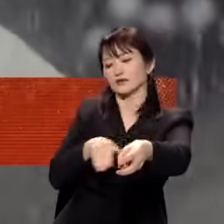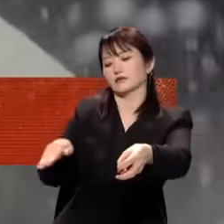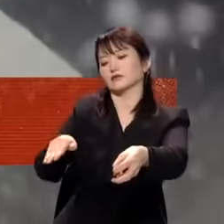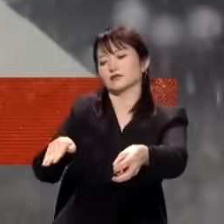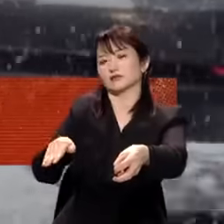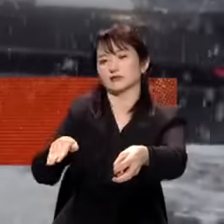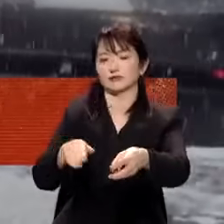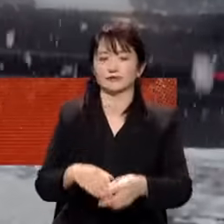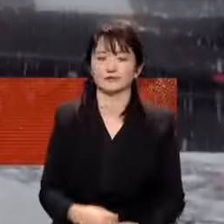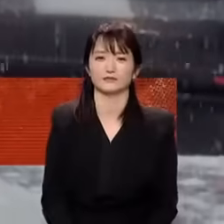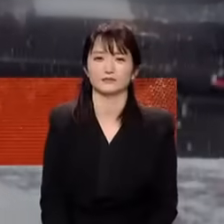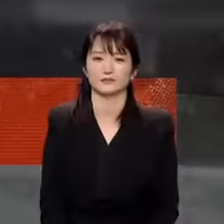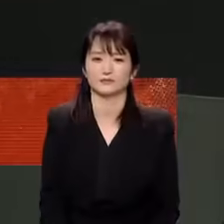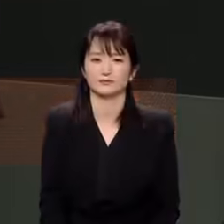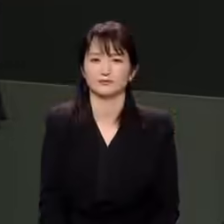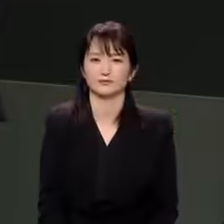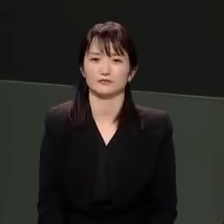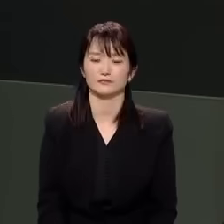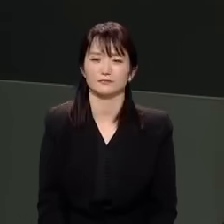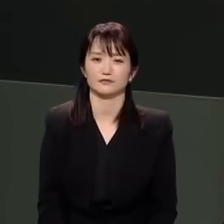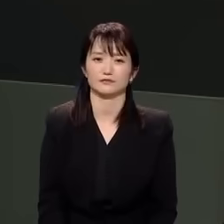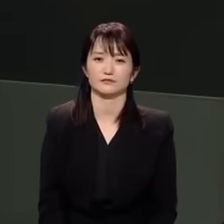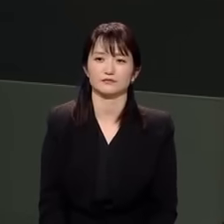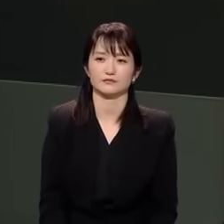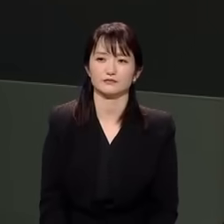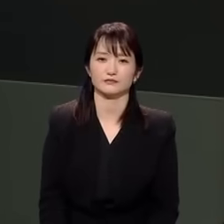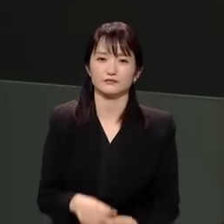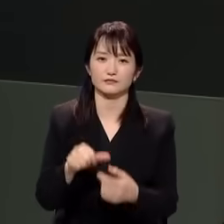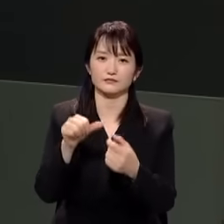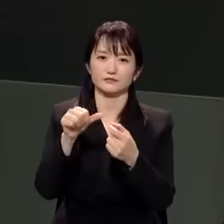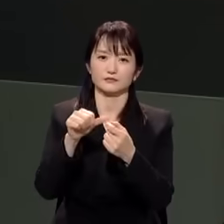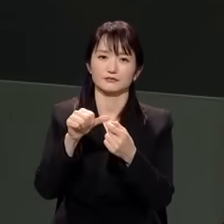그렇군요. 알겠습니다. 자, 다음 이어가죠.